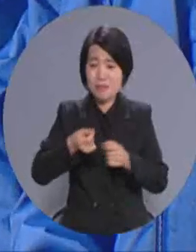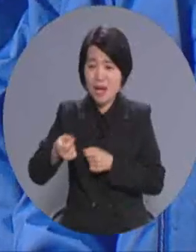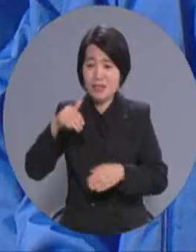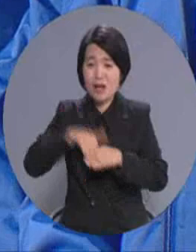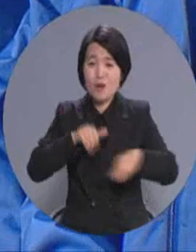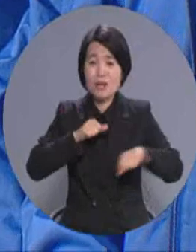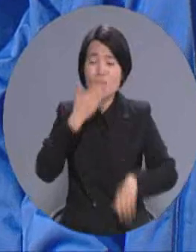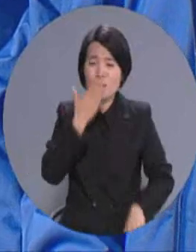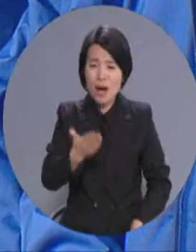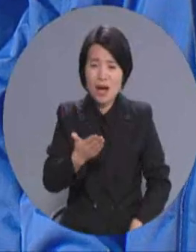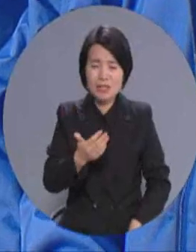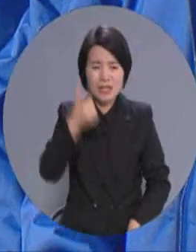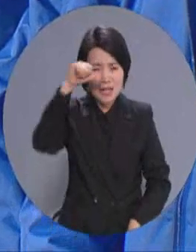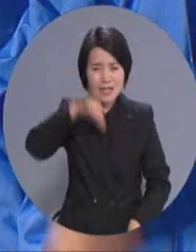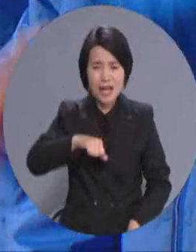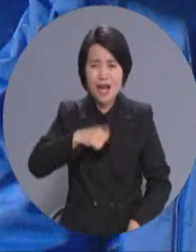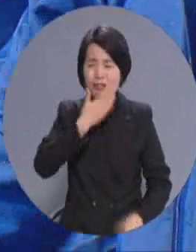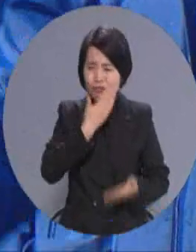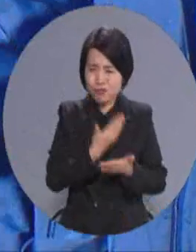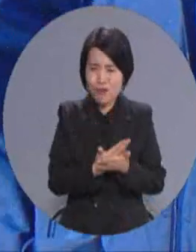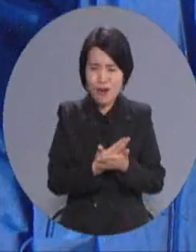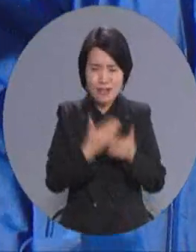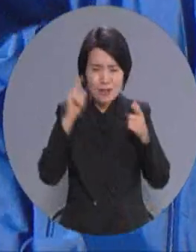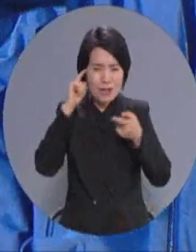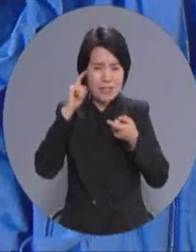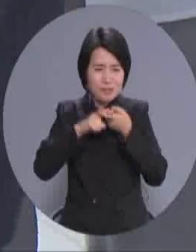있어과 촉각을 두우